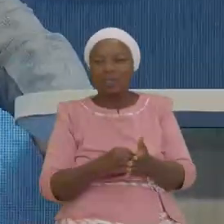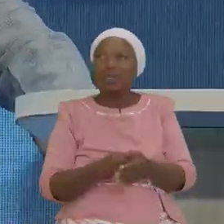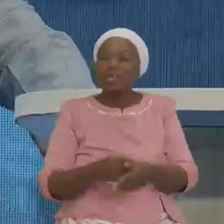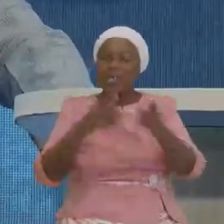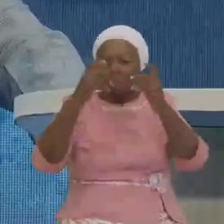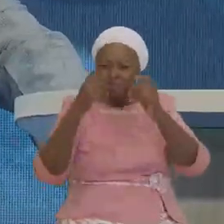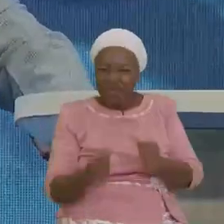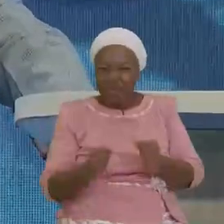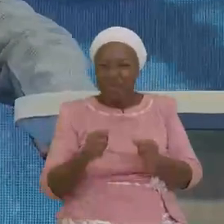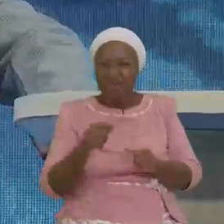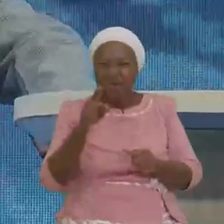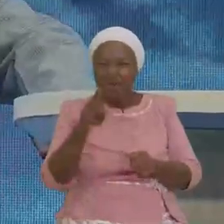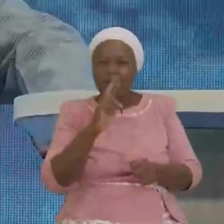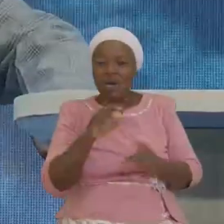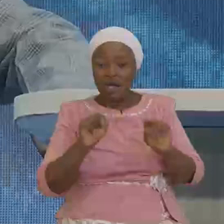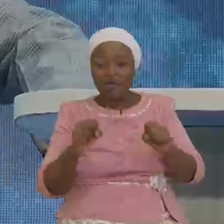Et il a promis,